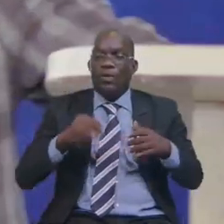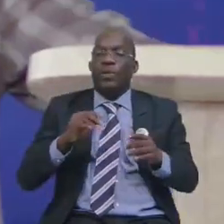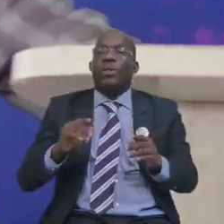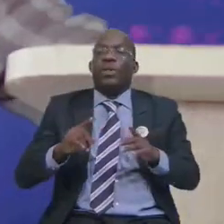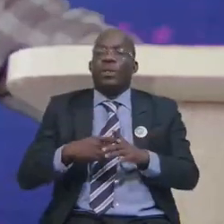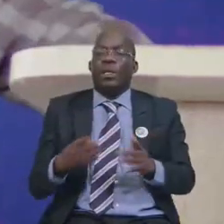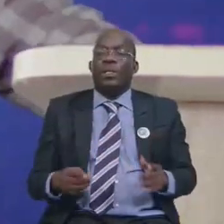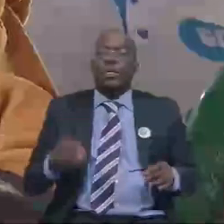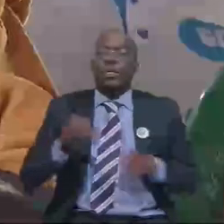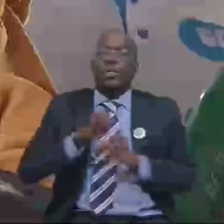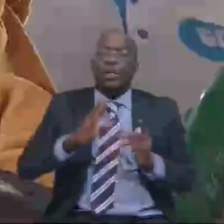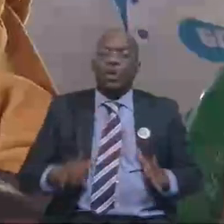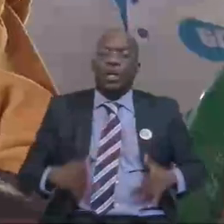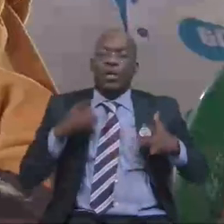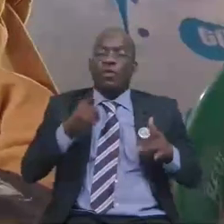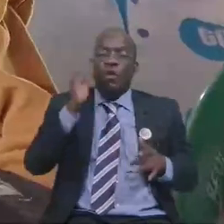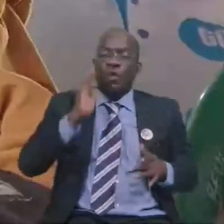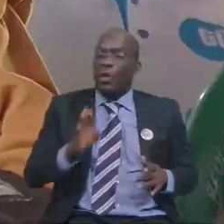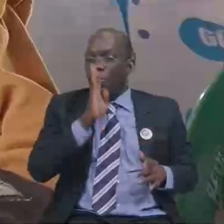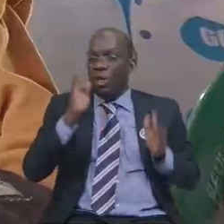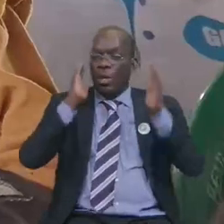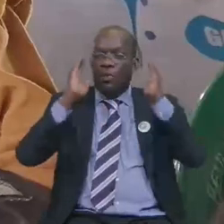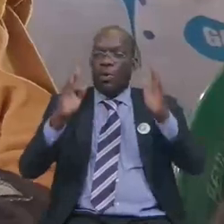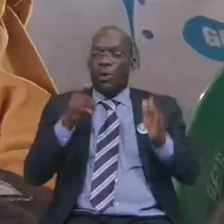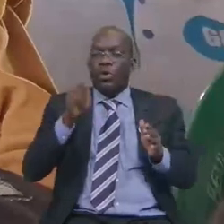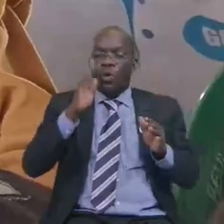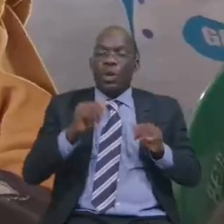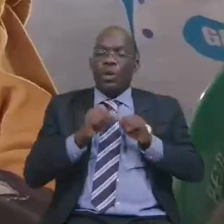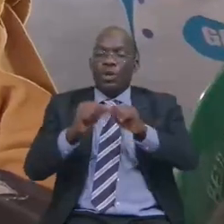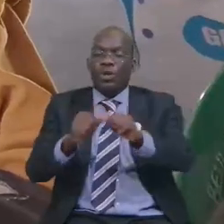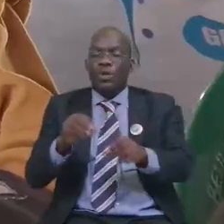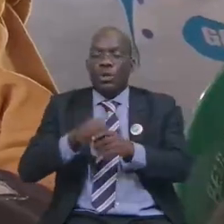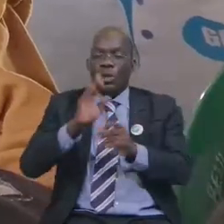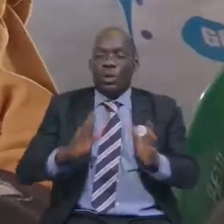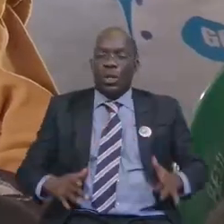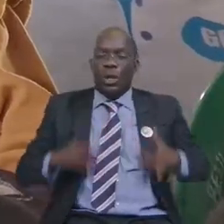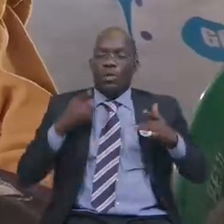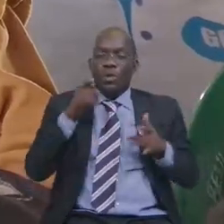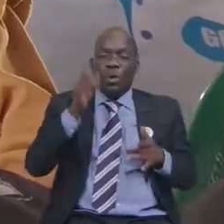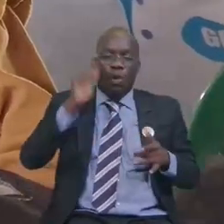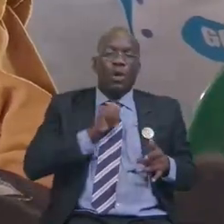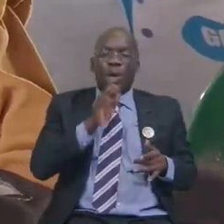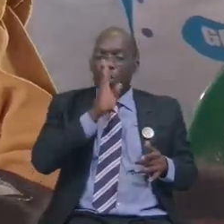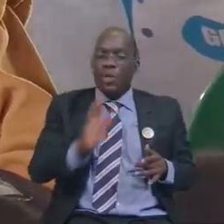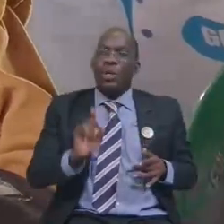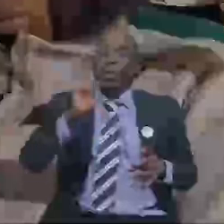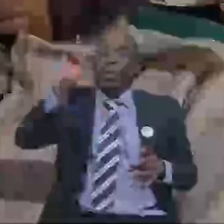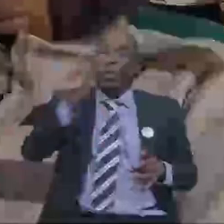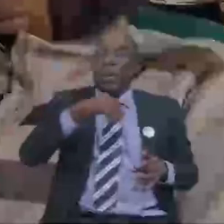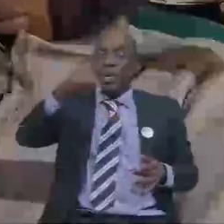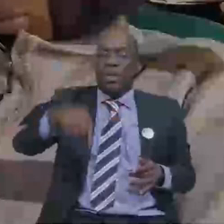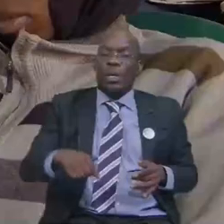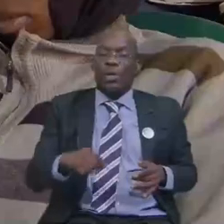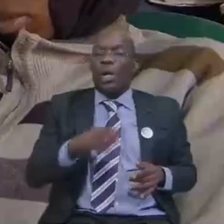pour et tu vas continuer tu ne vas pas être en haut en bas pour ne